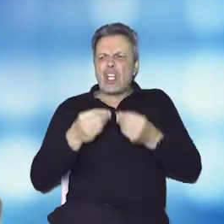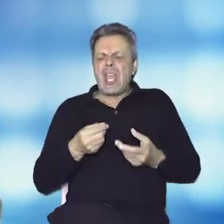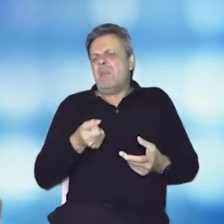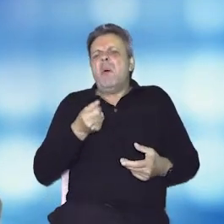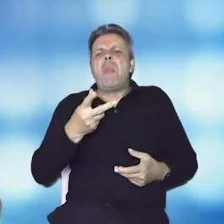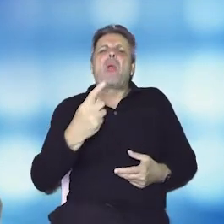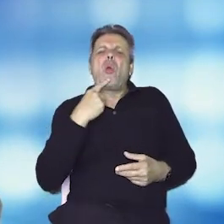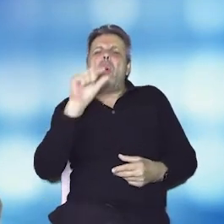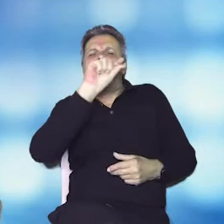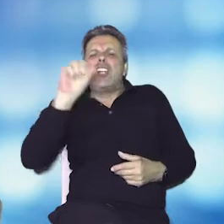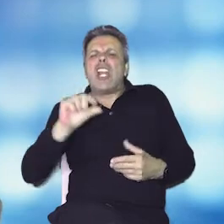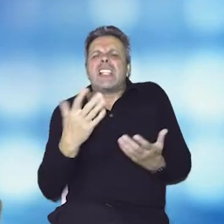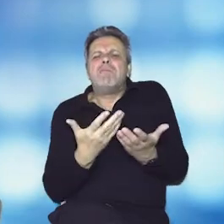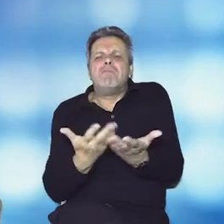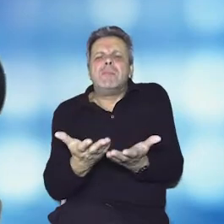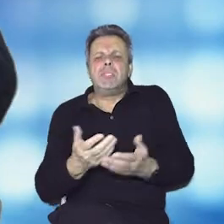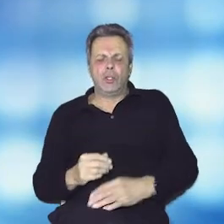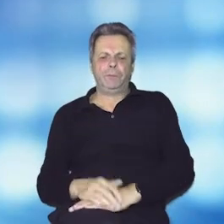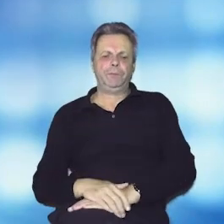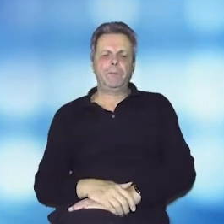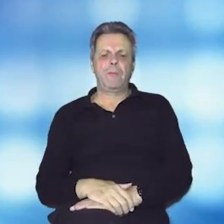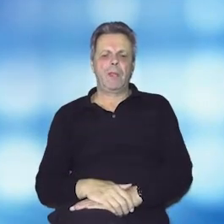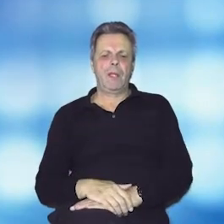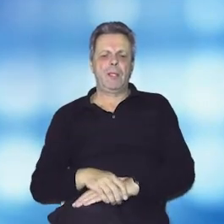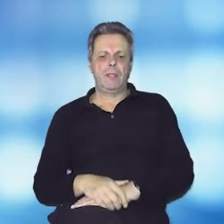nekoliko rečenica o čemu se radi. Okay.